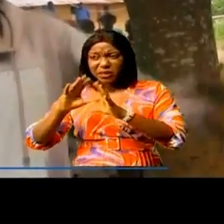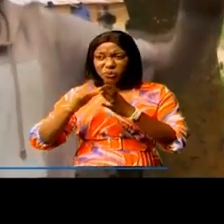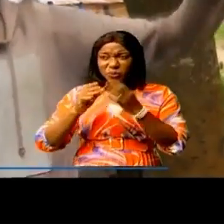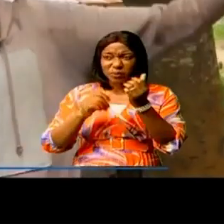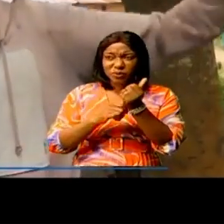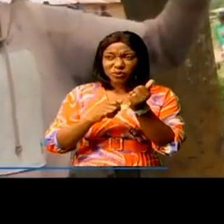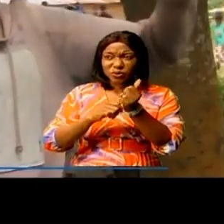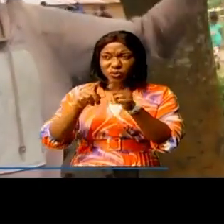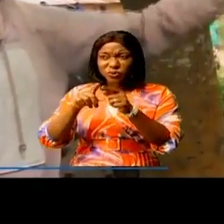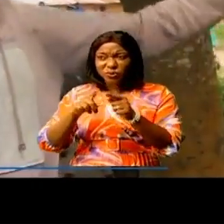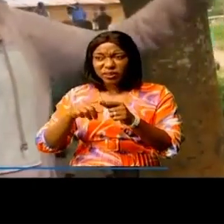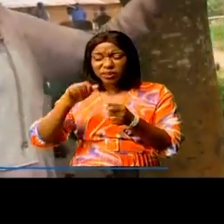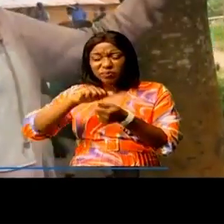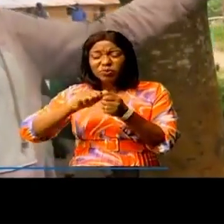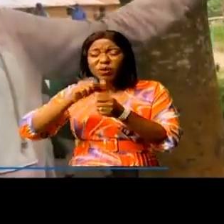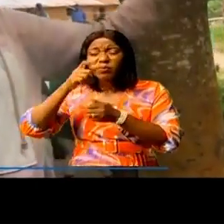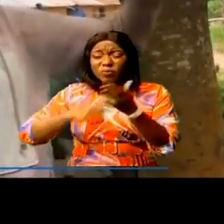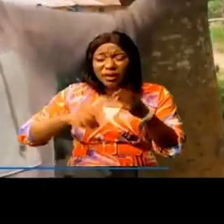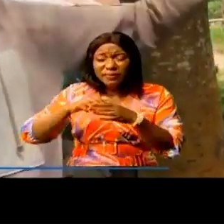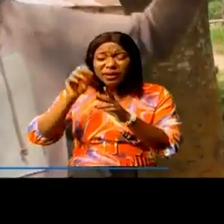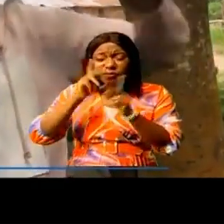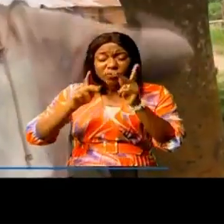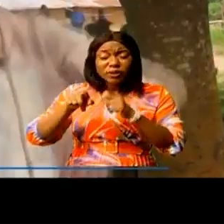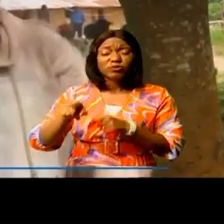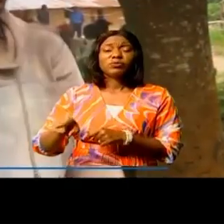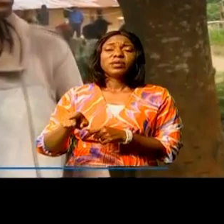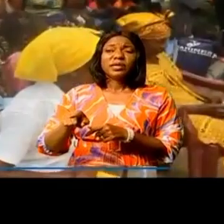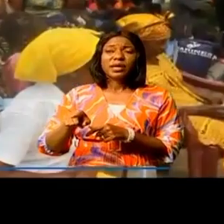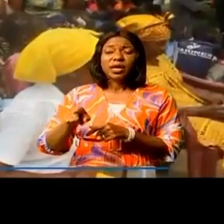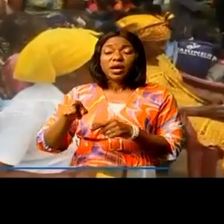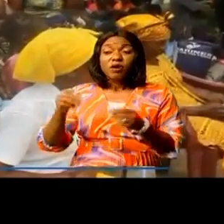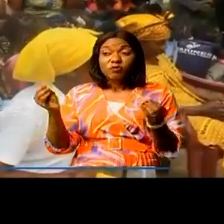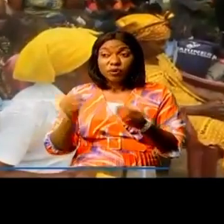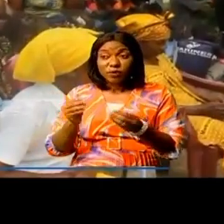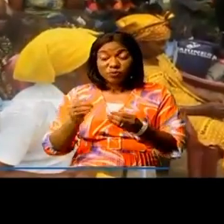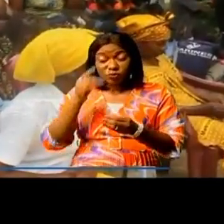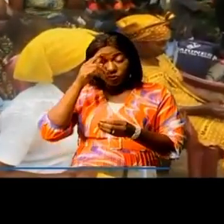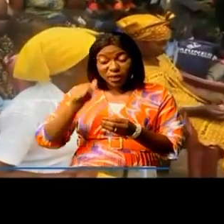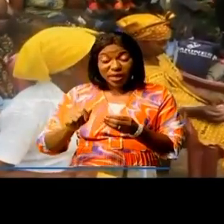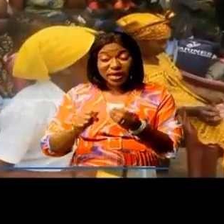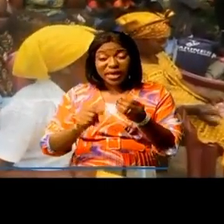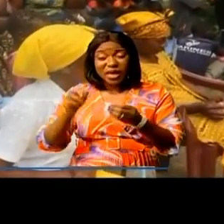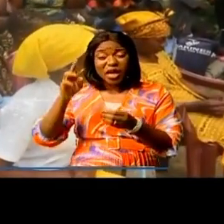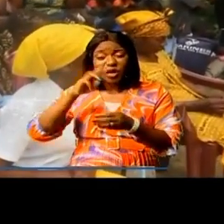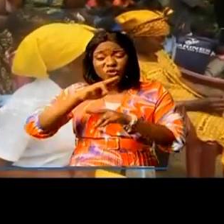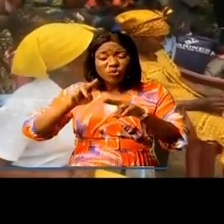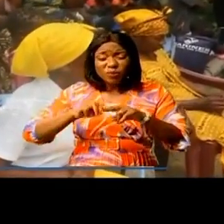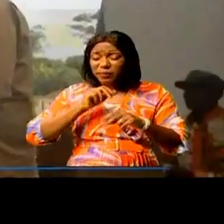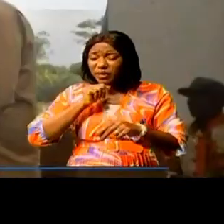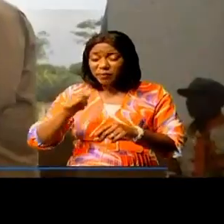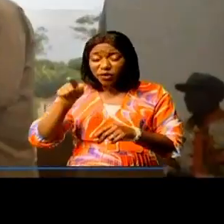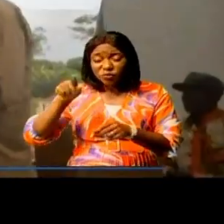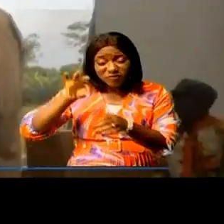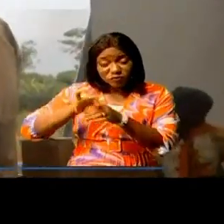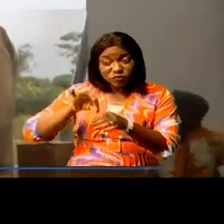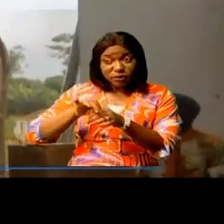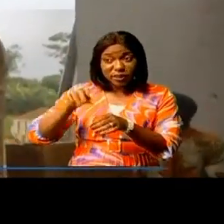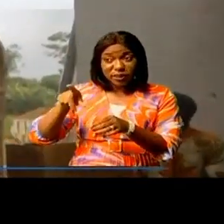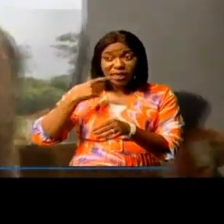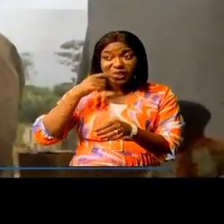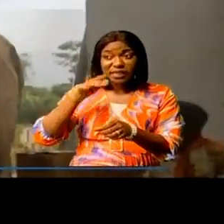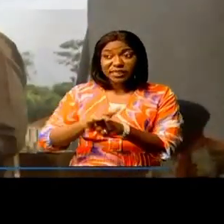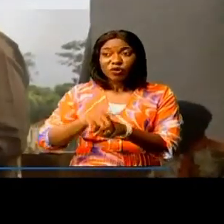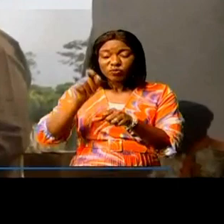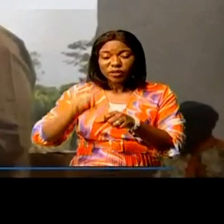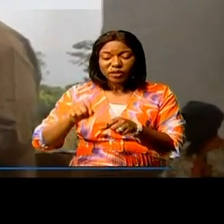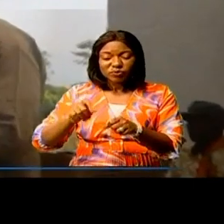problèmes auxquels sont confrontées cette population rurale. Ainsi, quoi de plus normal que le lieu de Madimba ait promis d'implanter